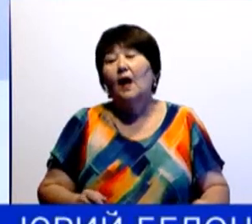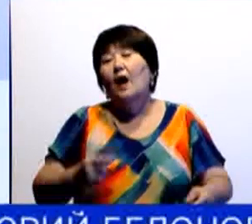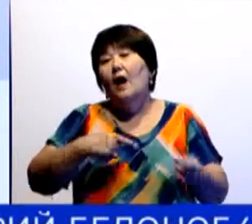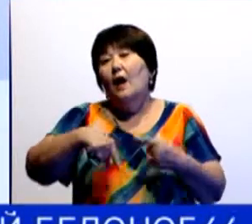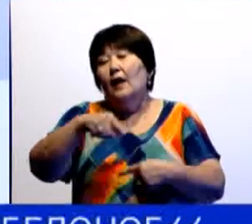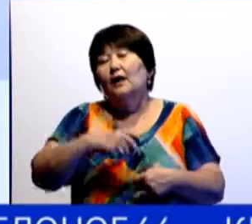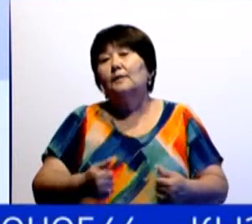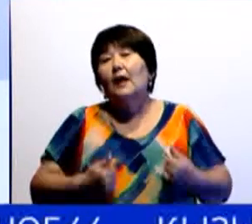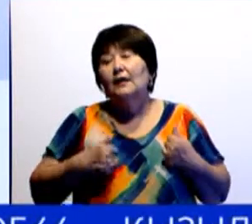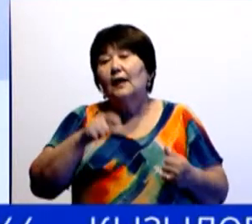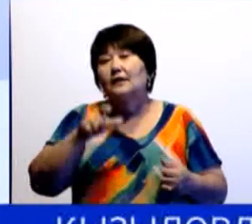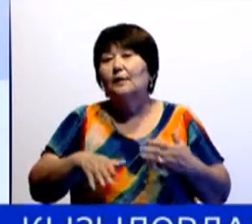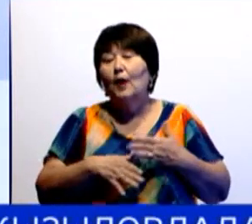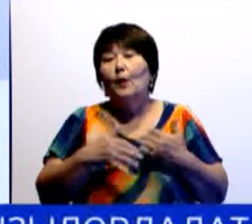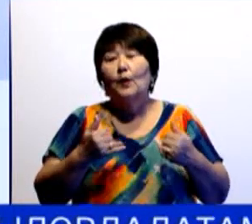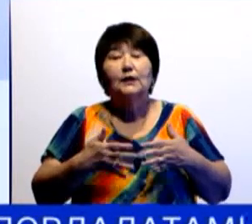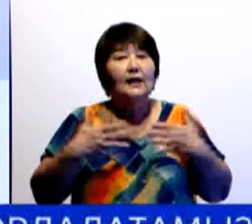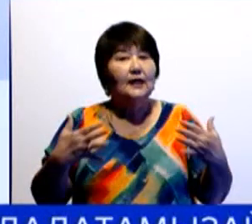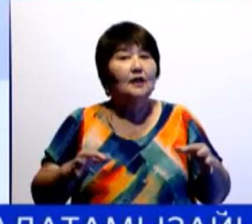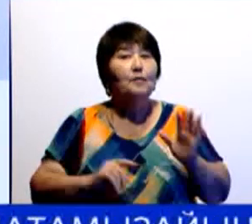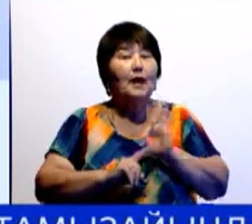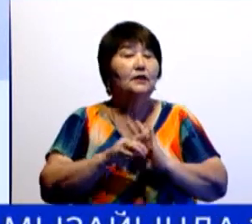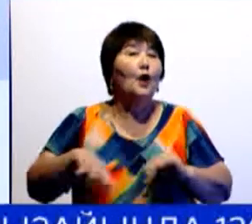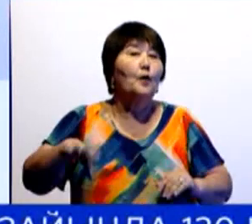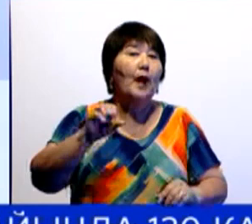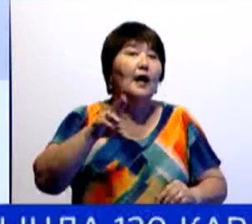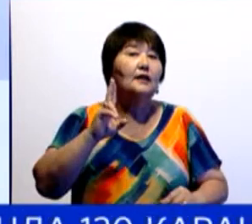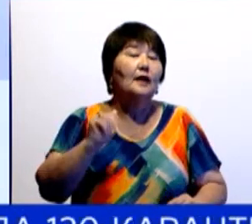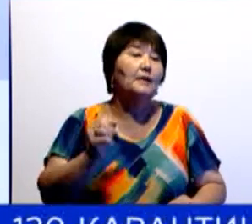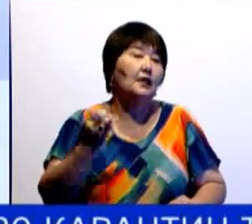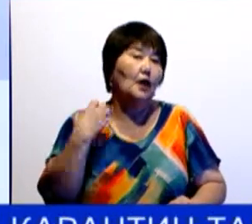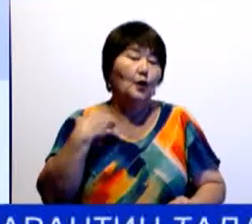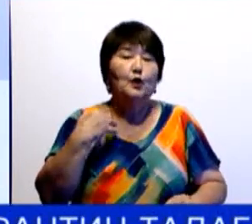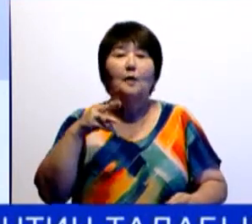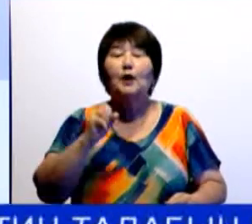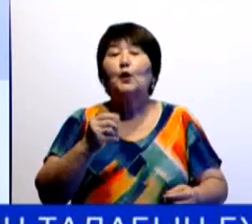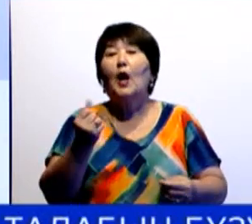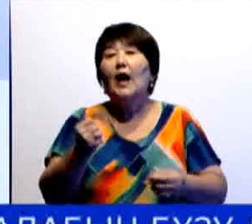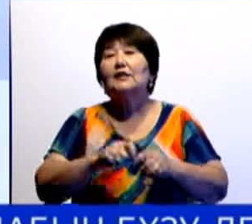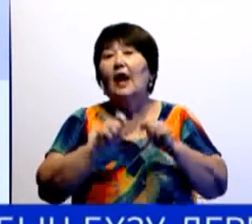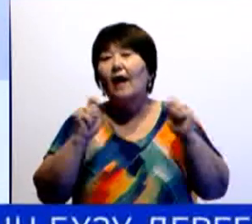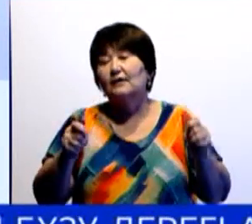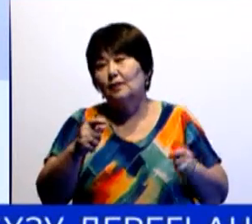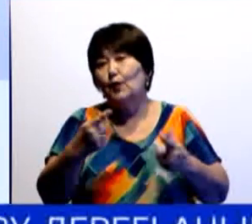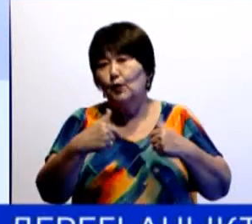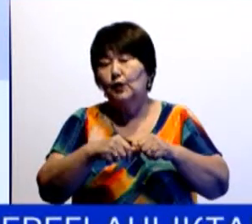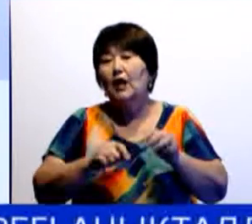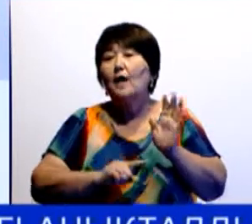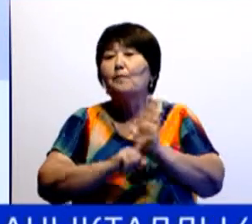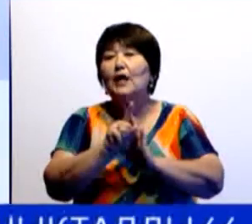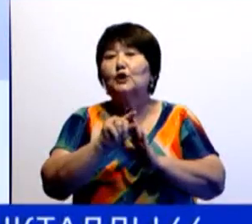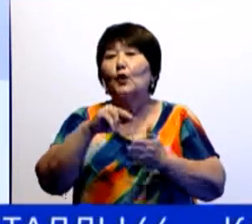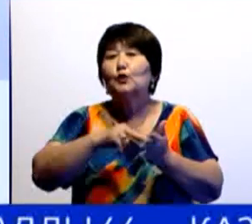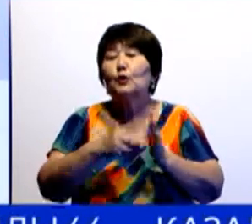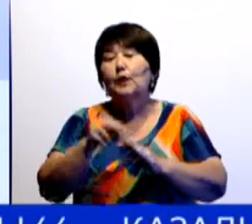Каспелькен тал азаматтарды қолдауға арналған тың бастама. Өңірде атамекен Қызылорда микроқаржы ұйым ашылды. Аталмыш ұйым бастау бизнес жобасы